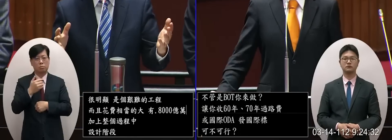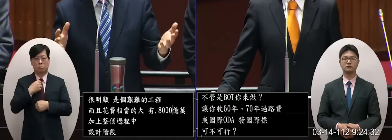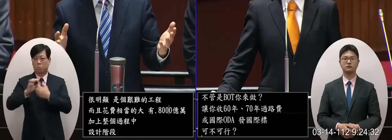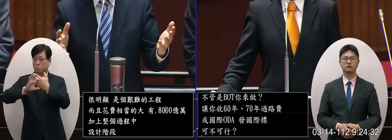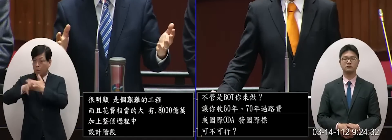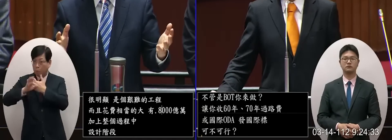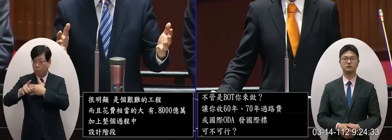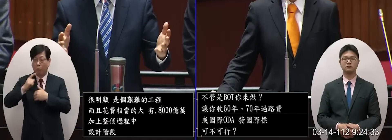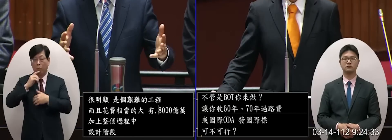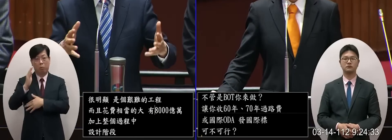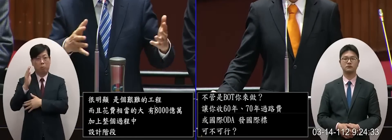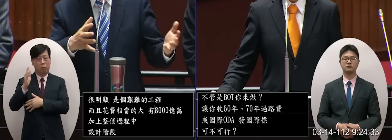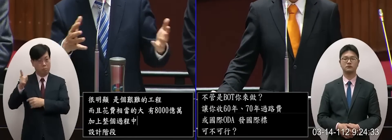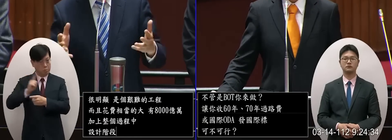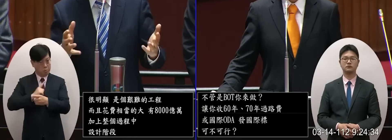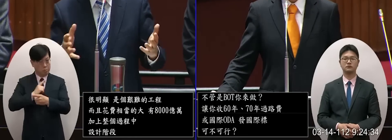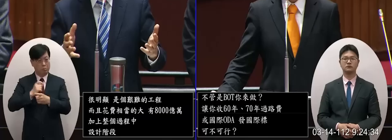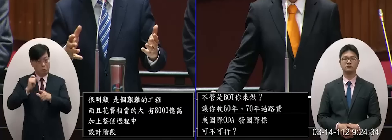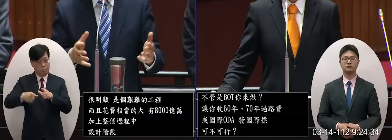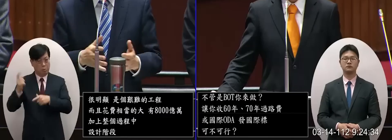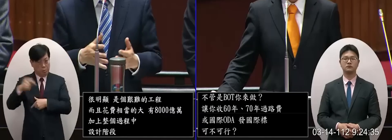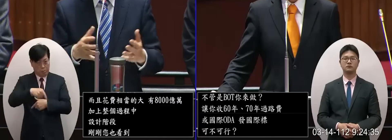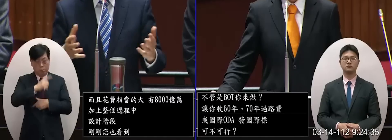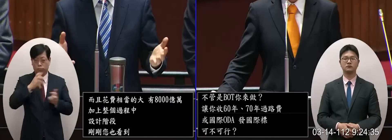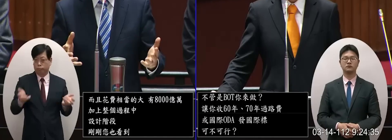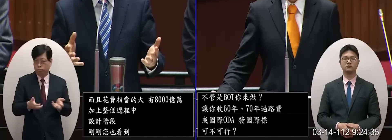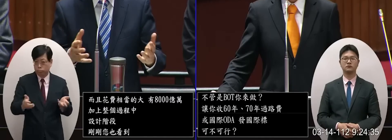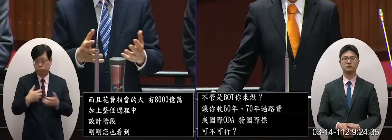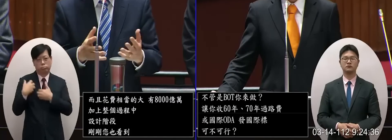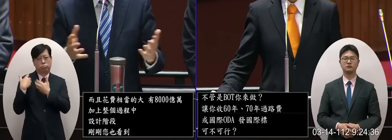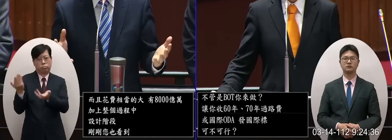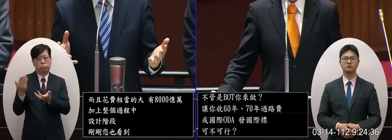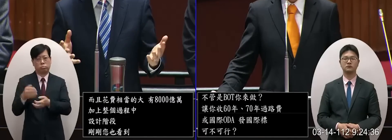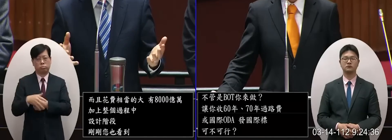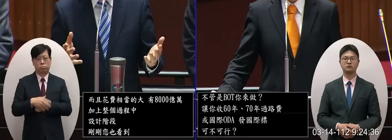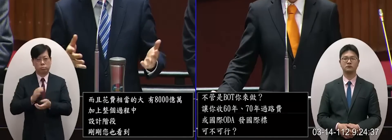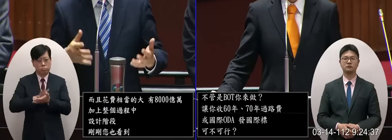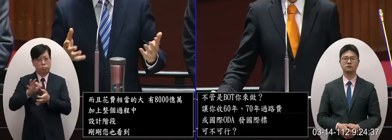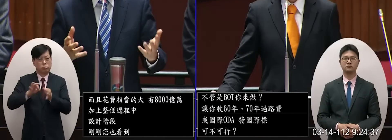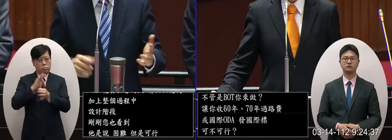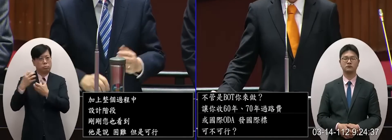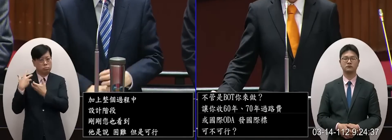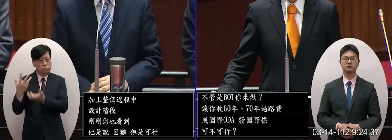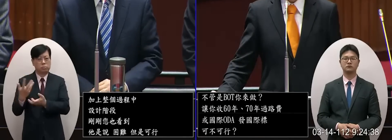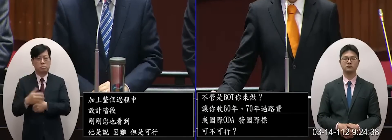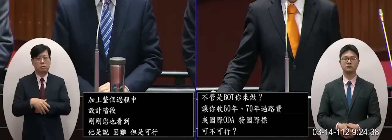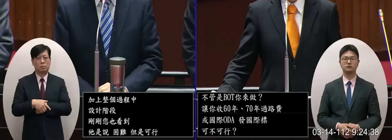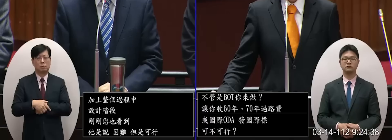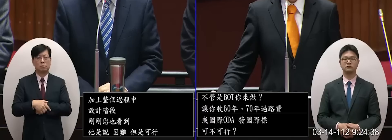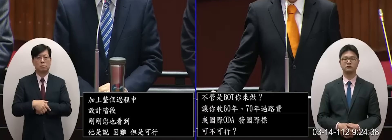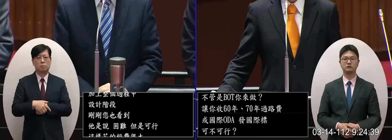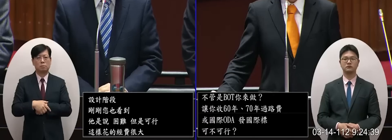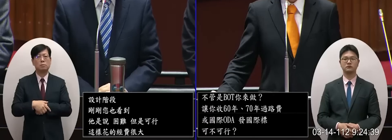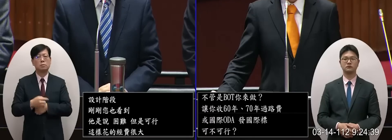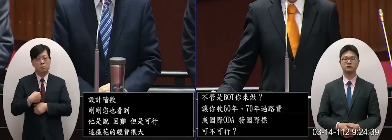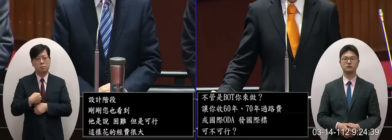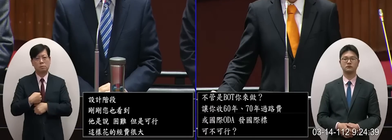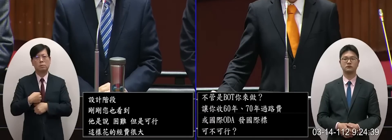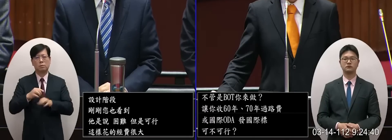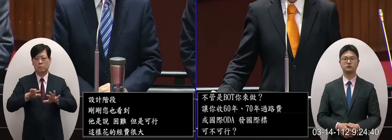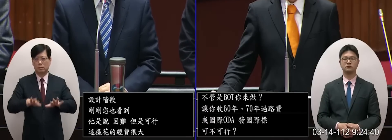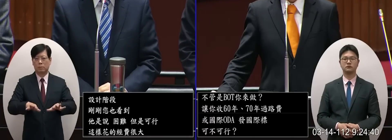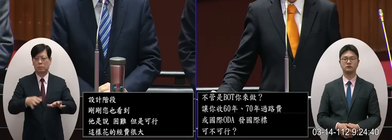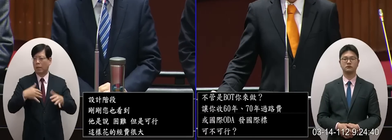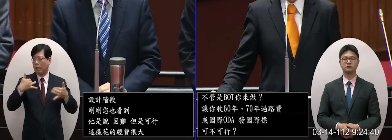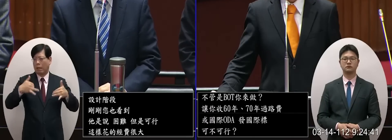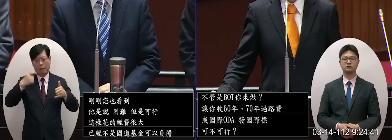国外的单位要来这里开发，然后让他来经营的话，那这个是我们目